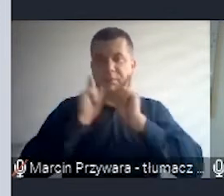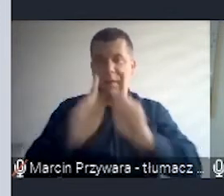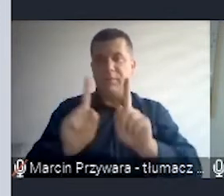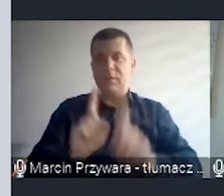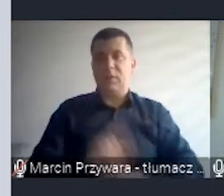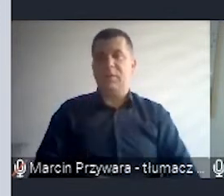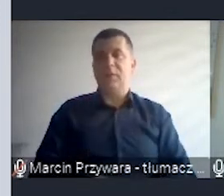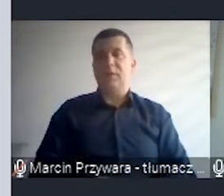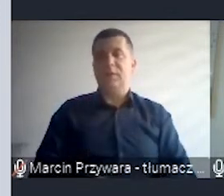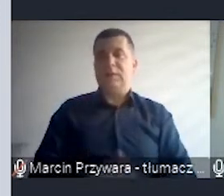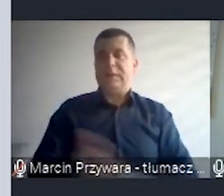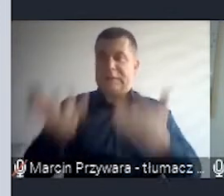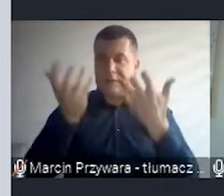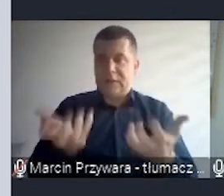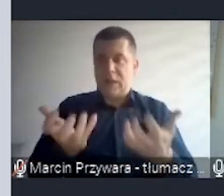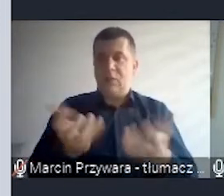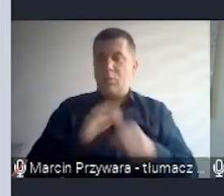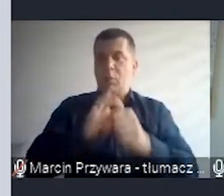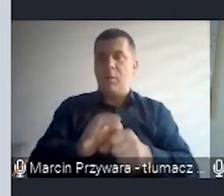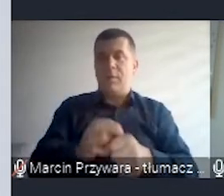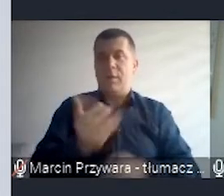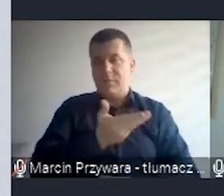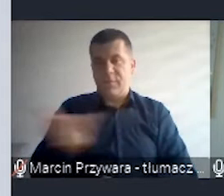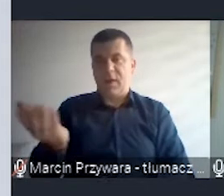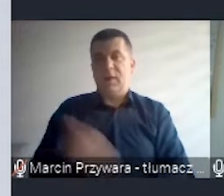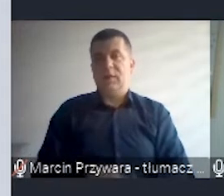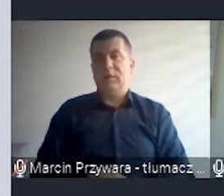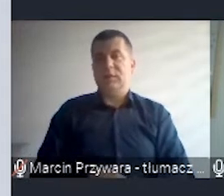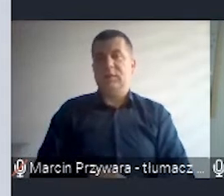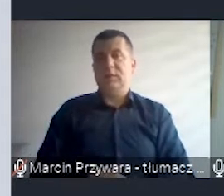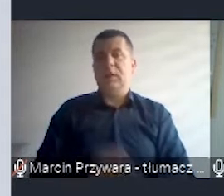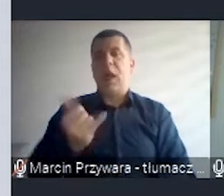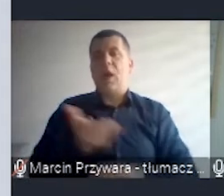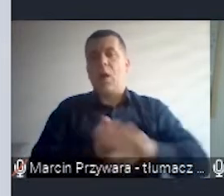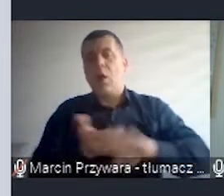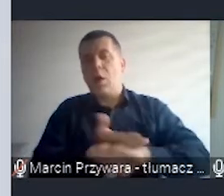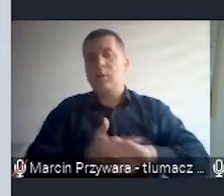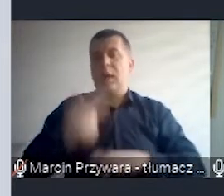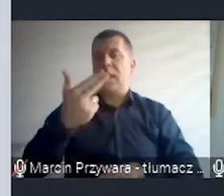nieprawidłowości i chciałbym wprowadzić Wam definicję nadużycia.